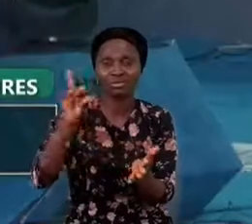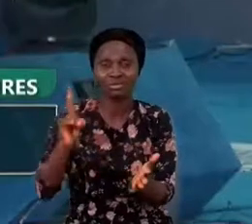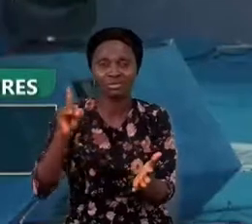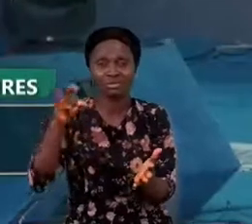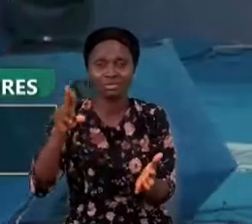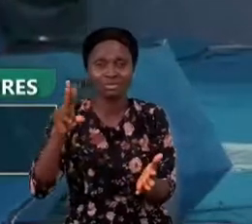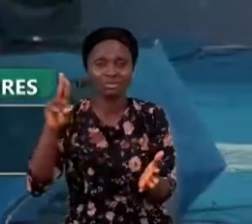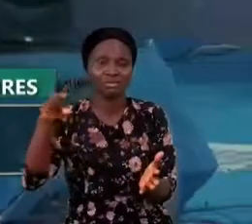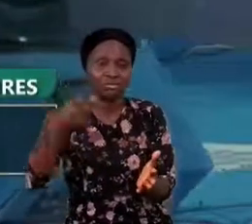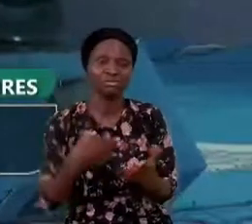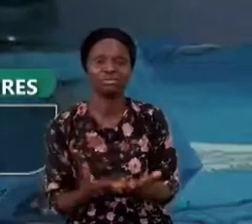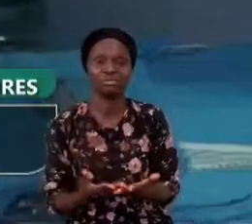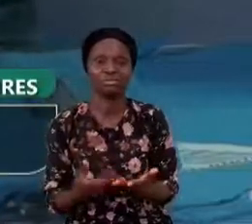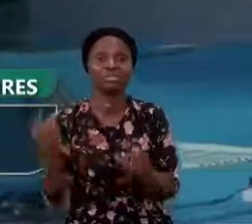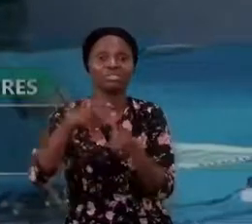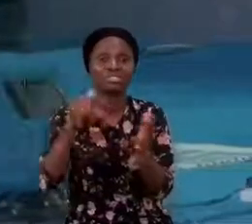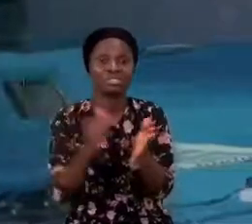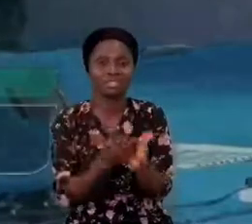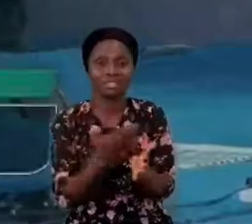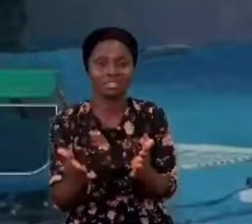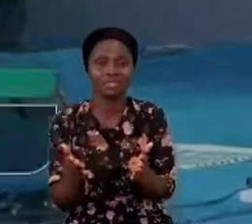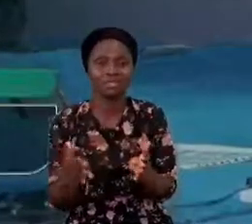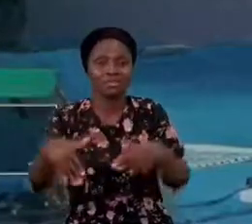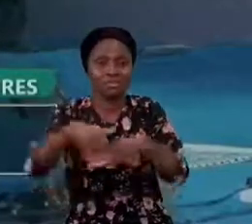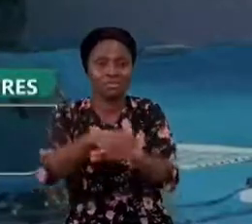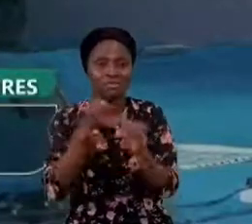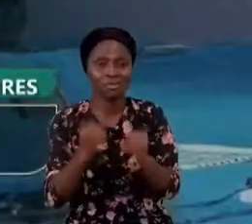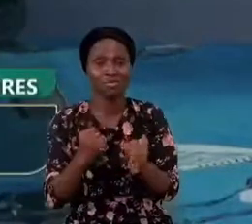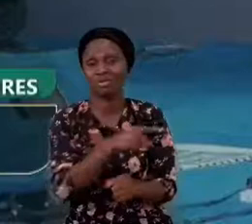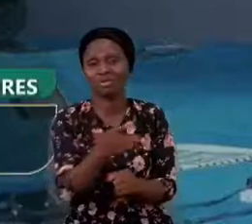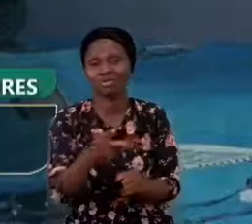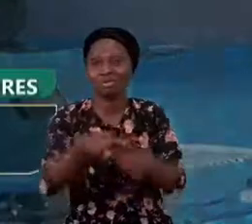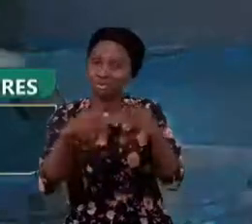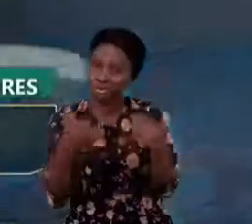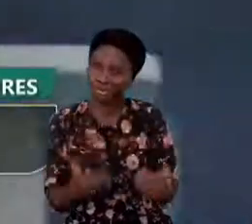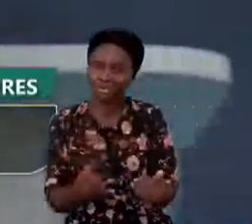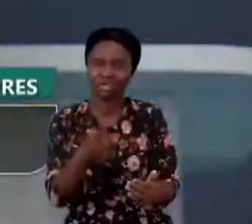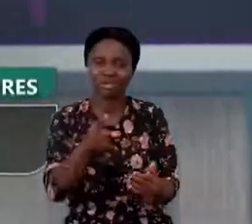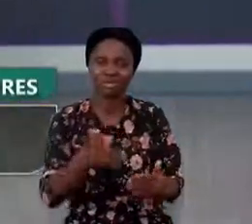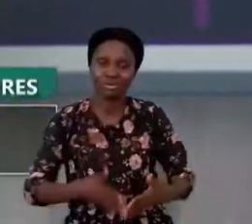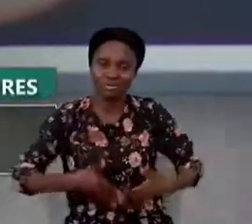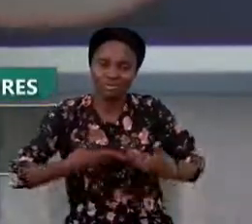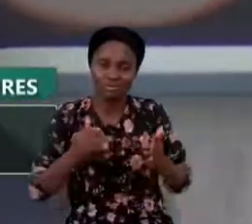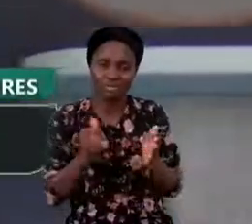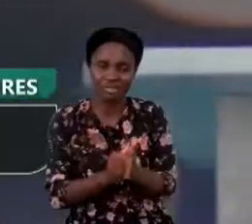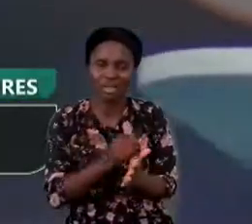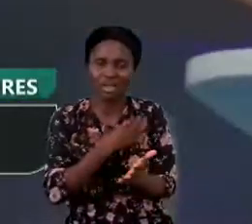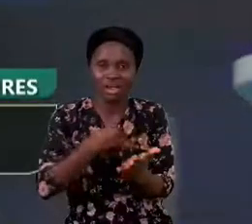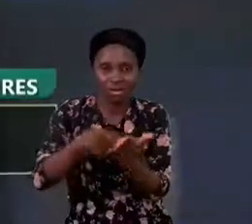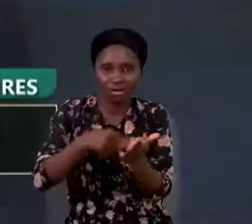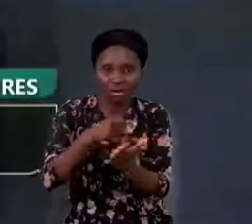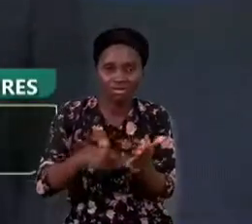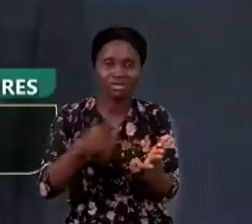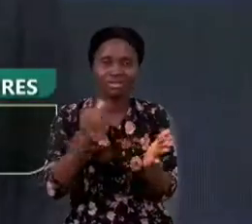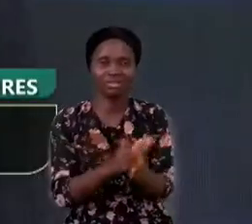cela. Vous devez contrer cela. La douceur amère. Ça semble doux, mais c'est